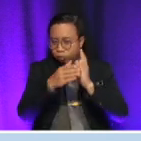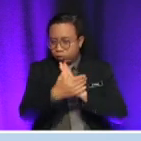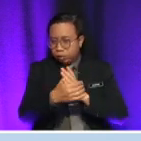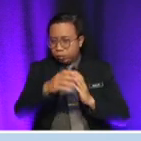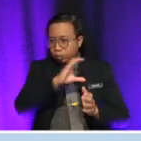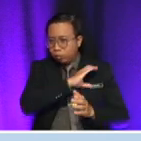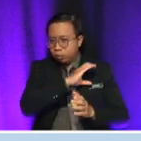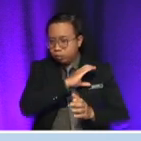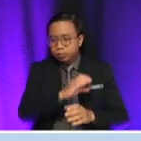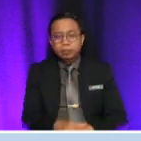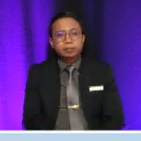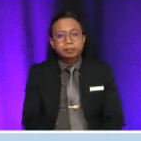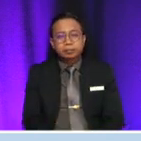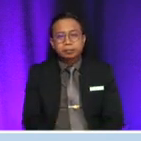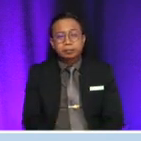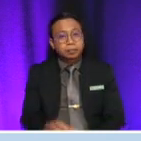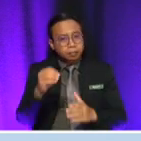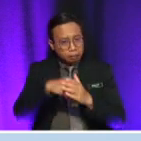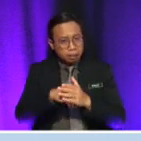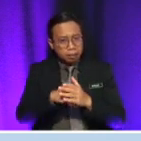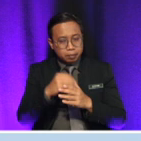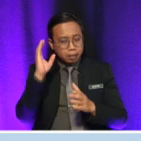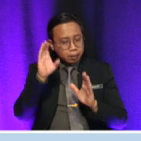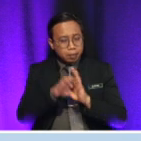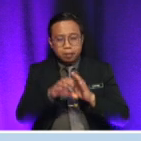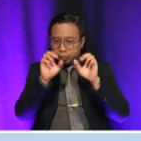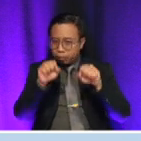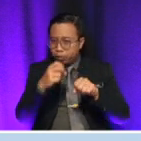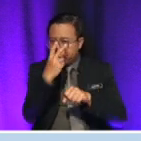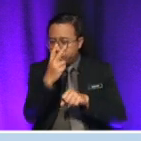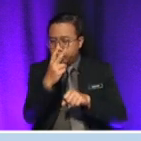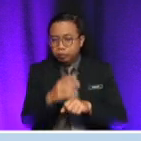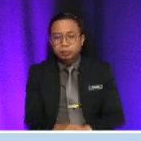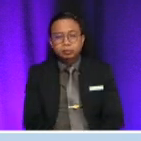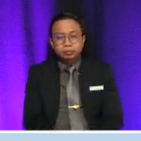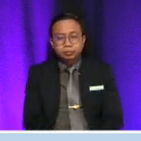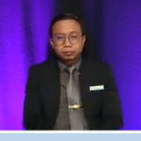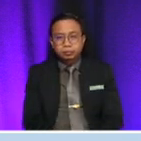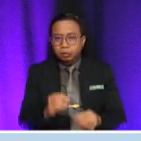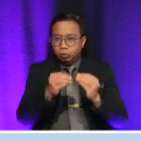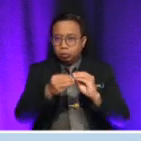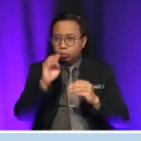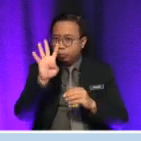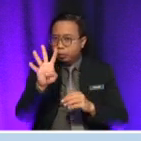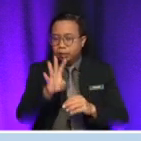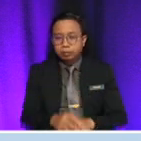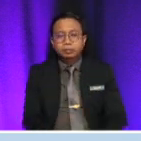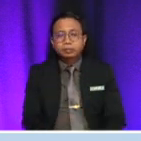Oke kalau dalam gambar juga kalau kita beli tengok gambar tenis gambar yang ke-4